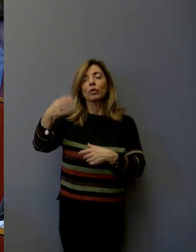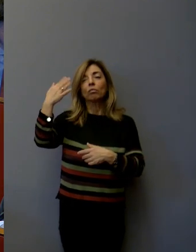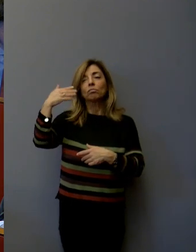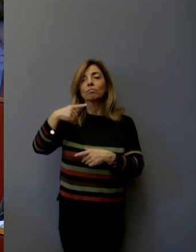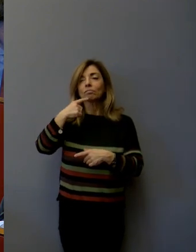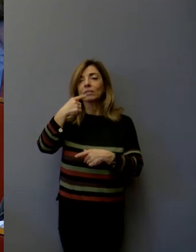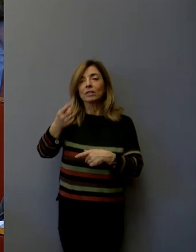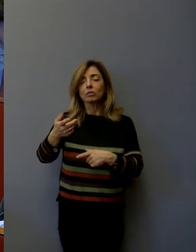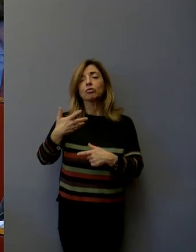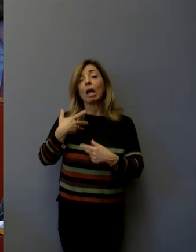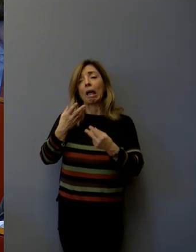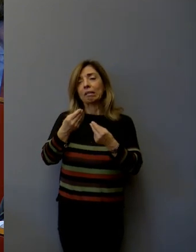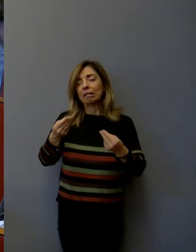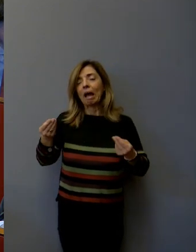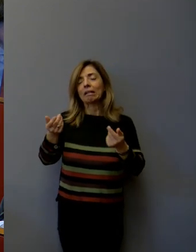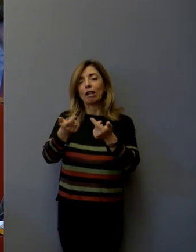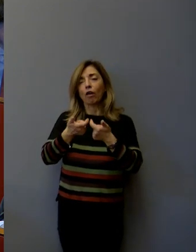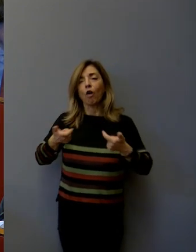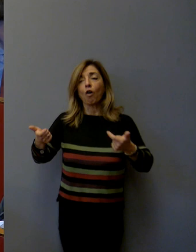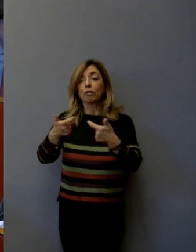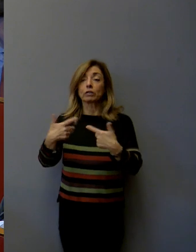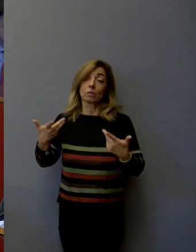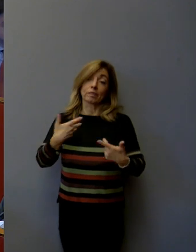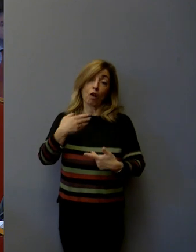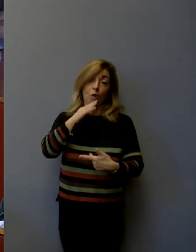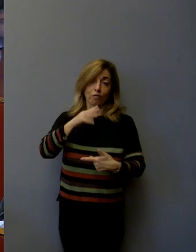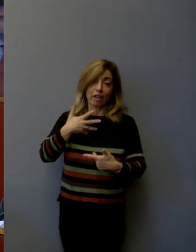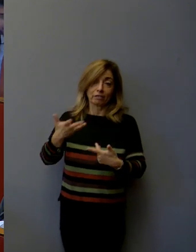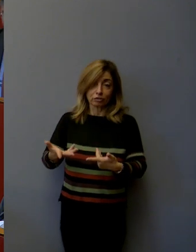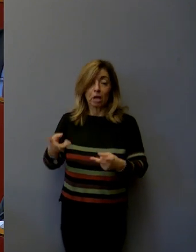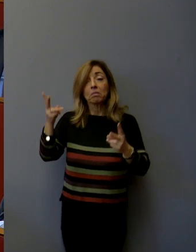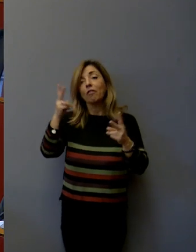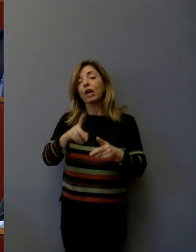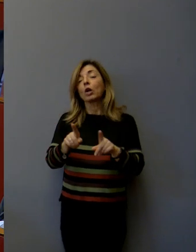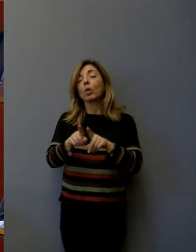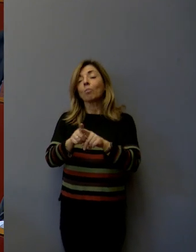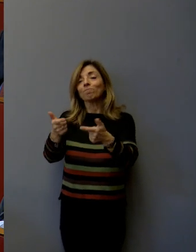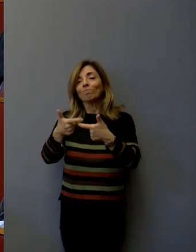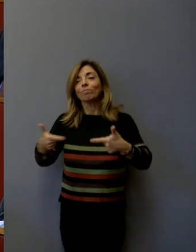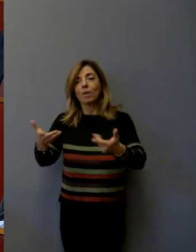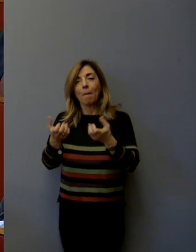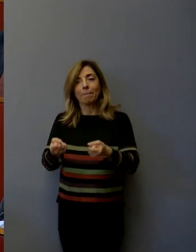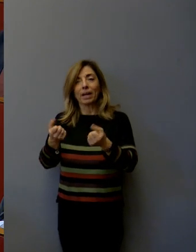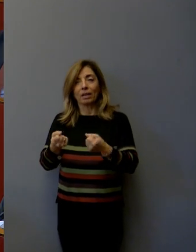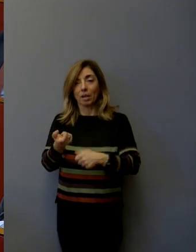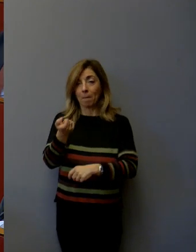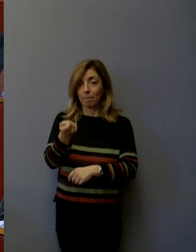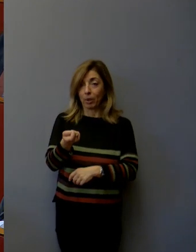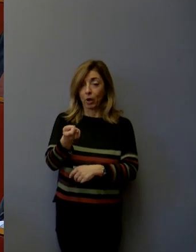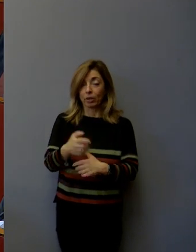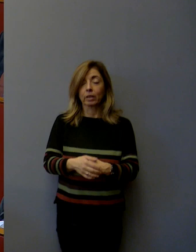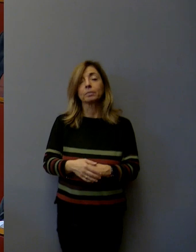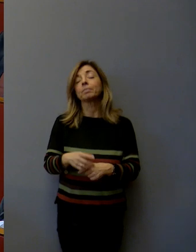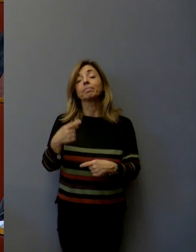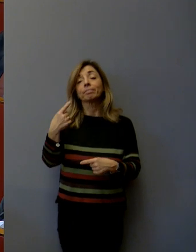convegnistiche poche pratiche Allora sarebbe opportuno che su questo problema ci fosse